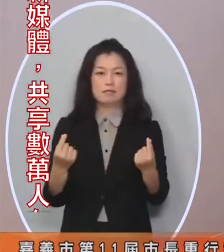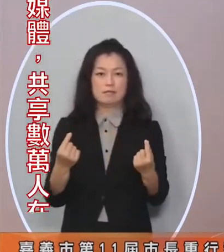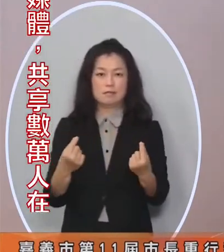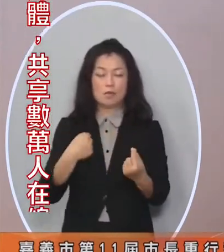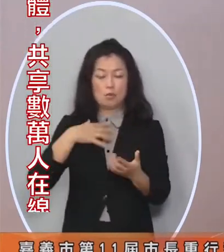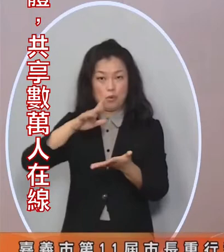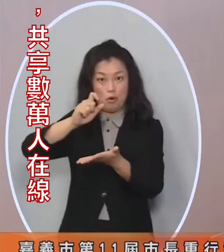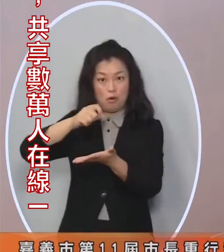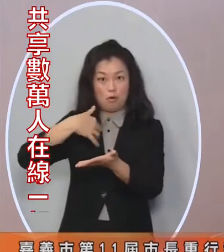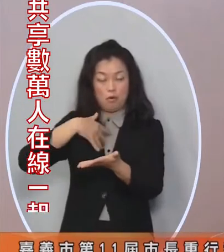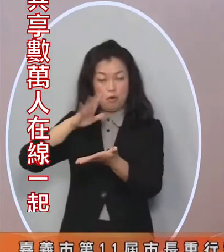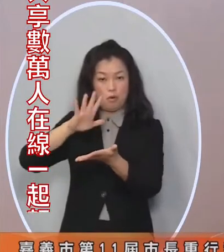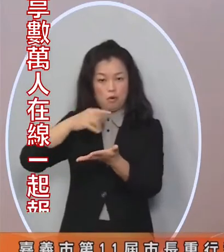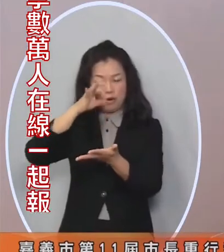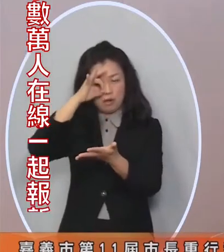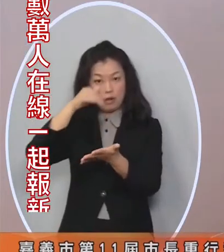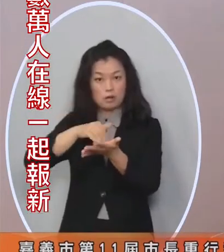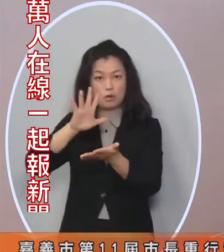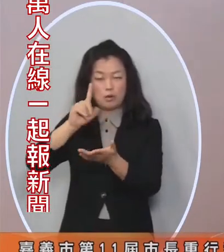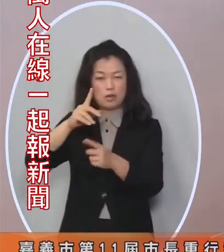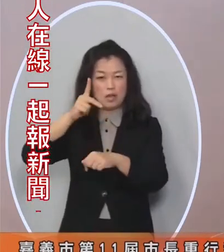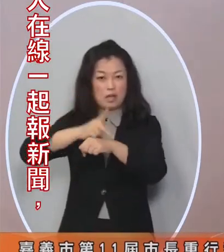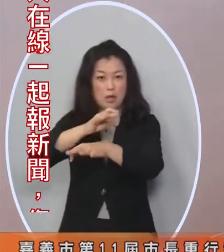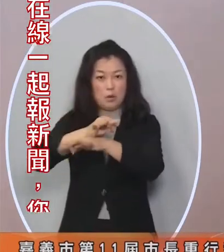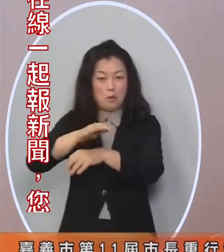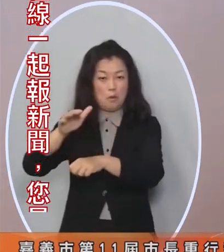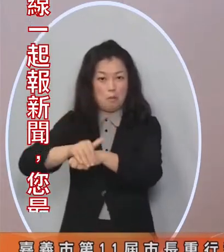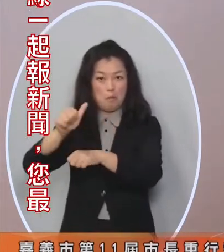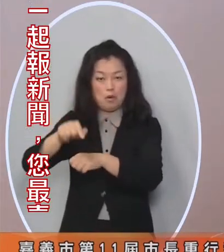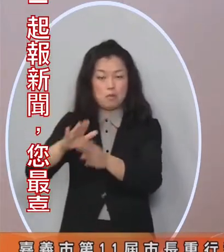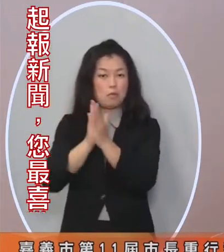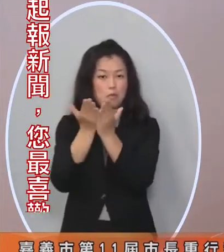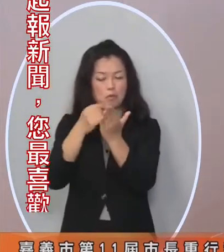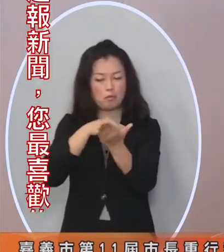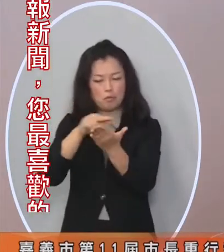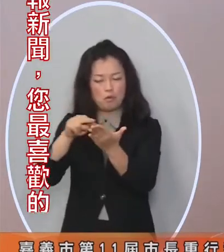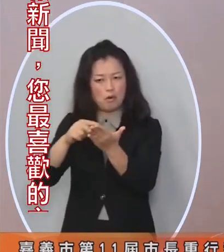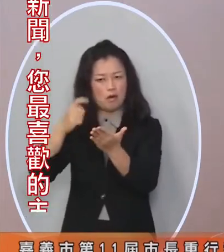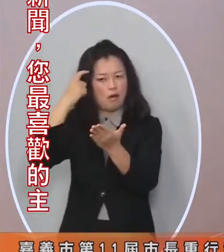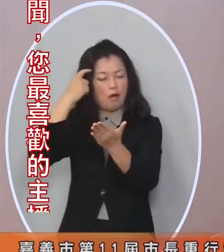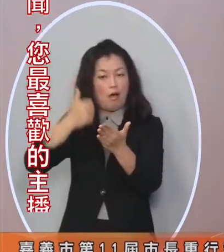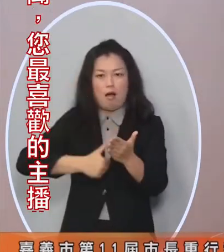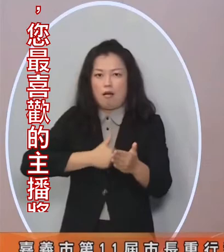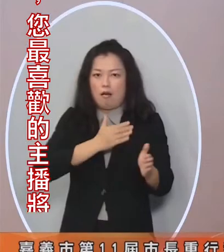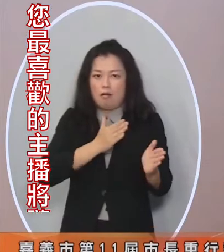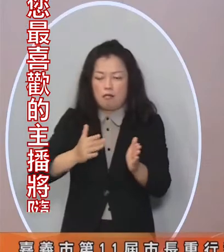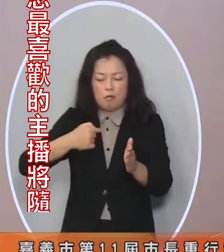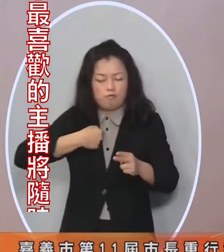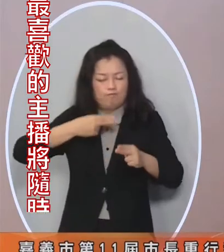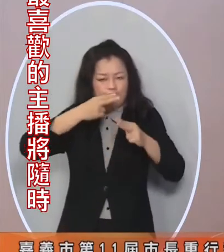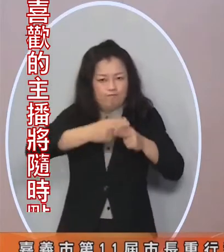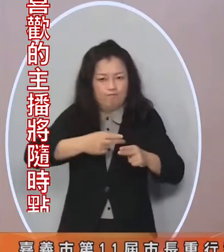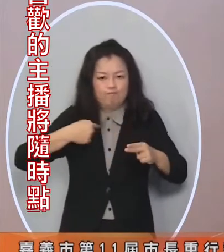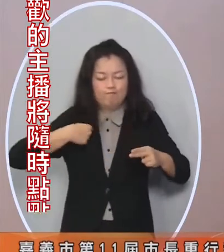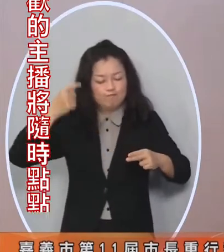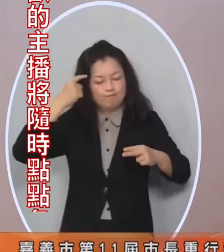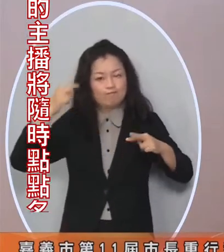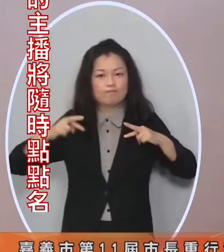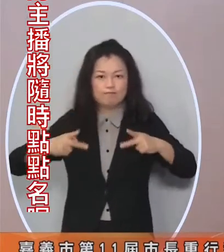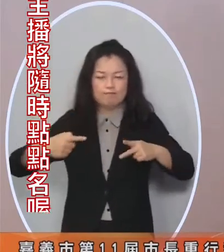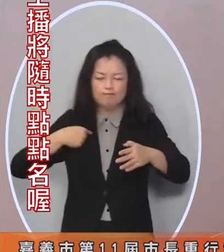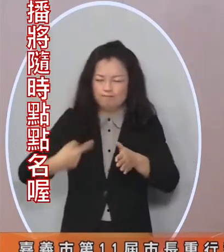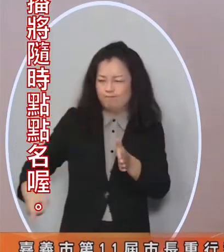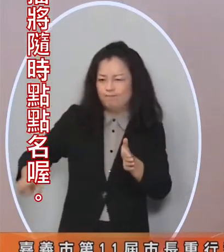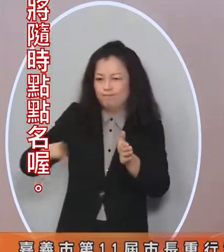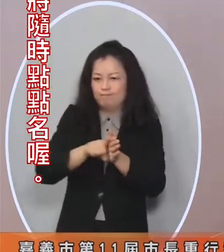威登堡这个人非常出色的科学家，我就看到这本书，我就看到极致的真理，然后我就改变了我所有的信念，我就一辈子啊要来为这个事